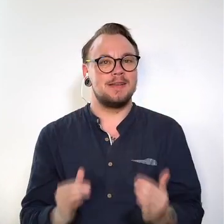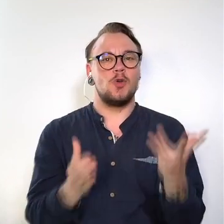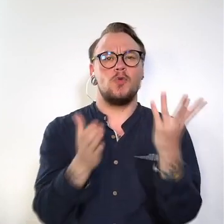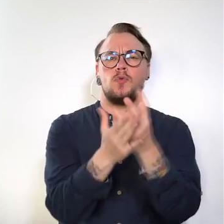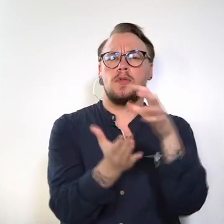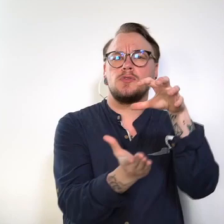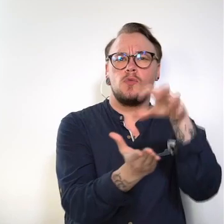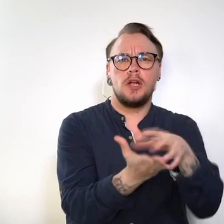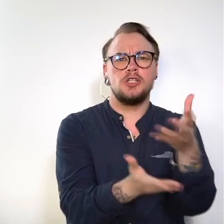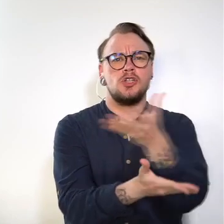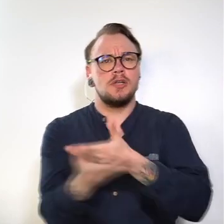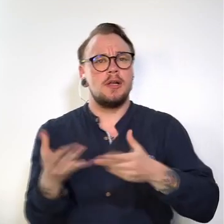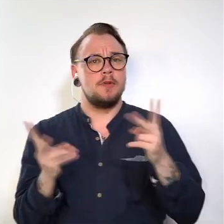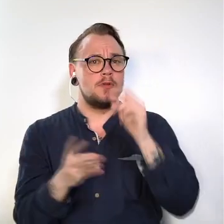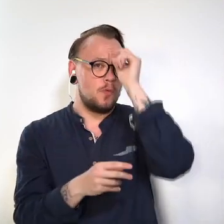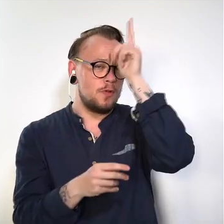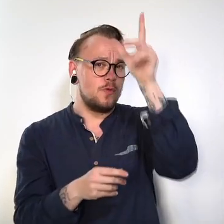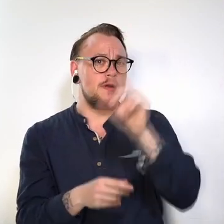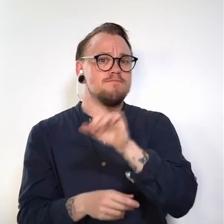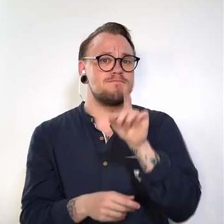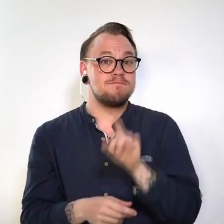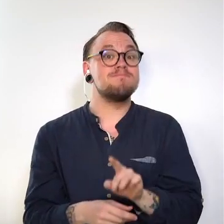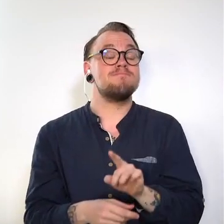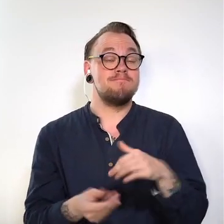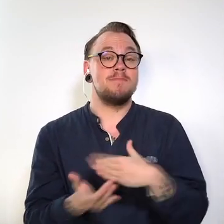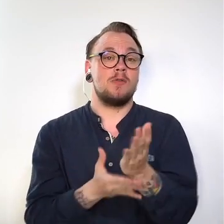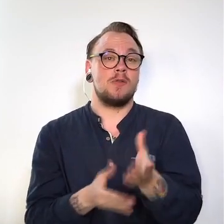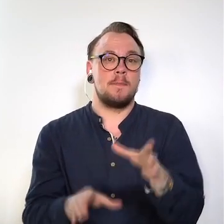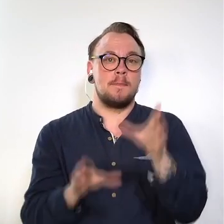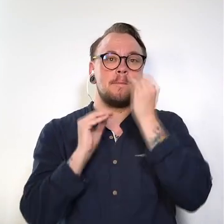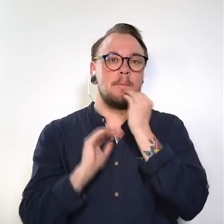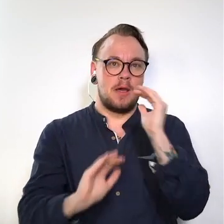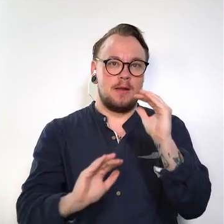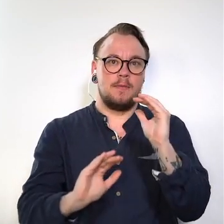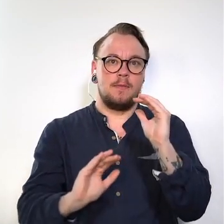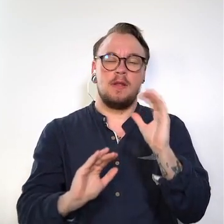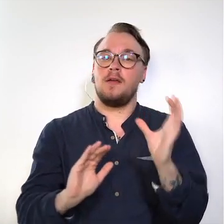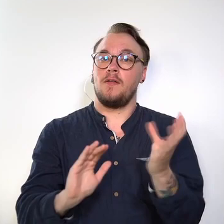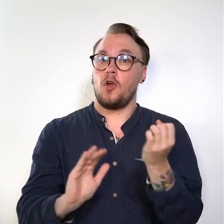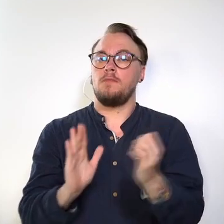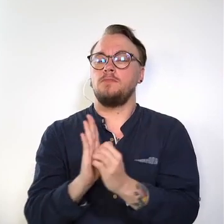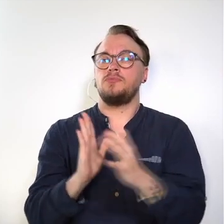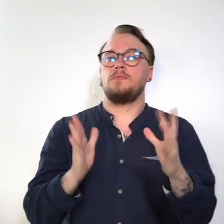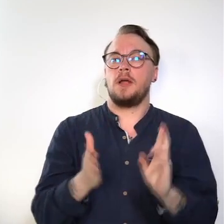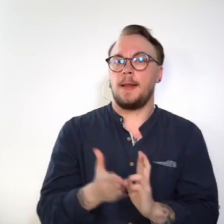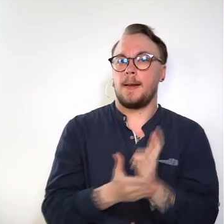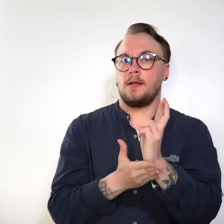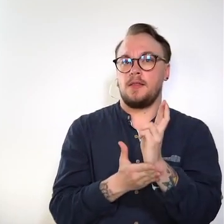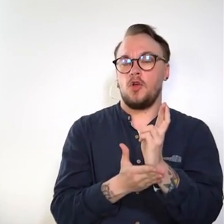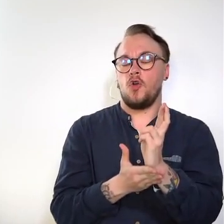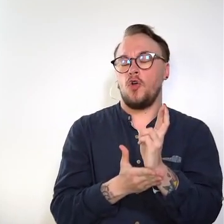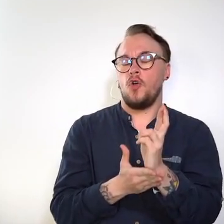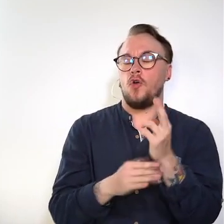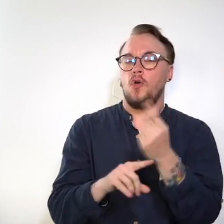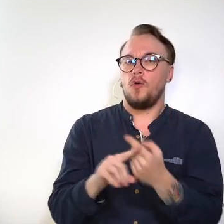ja sosiaalisena ja ehkä kulttuurisenakin kysymykseen, se ymmärretään paremmin, ja silloin saattaa olla, että se myös se reaktio siihen kumminkin